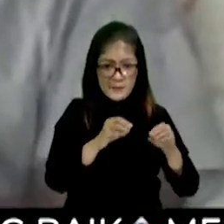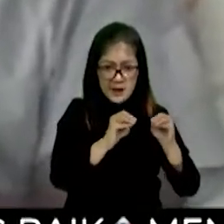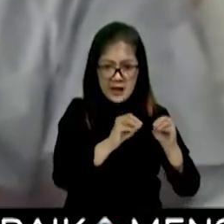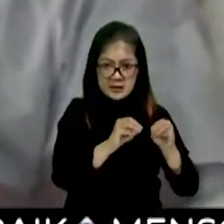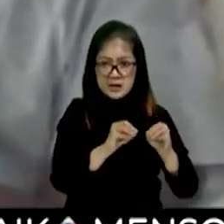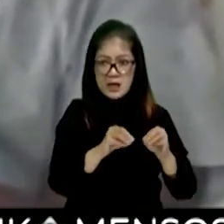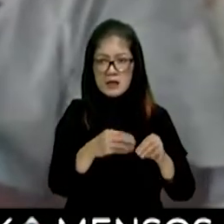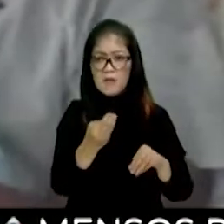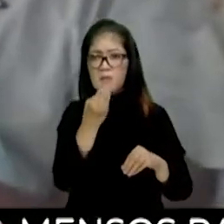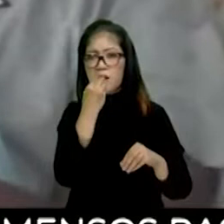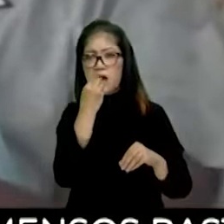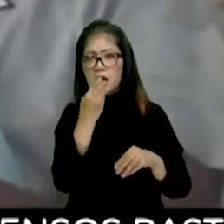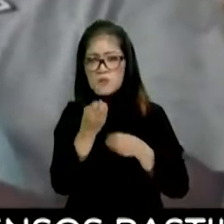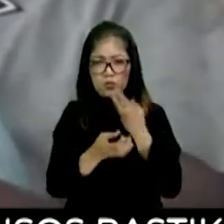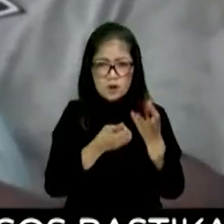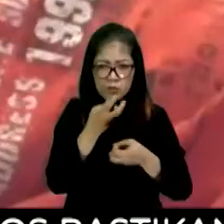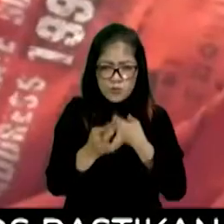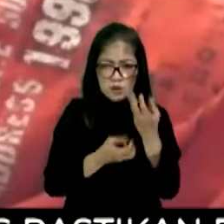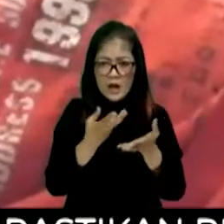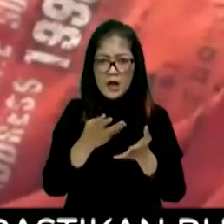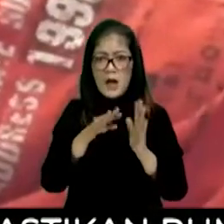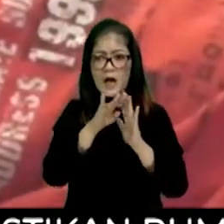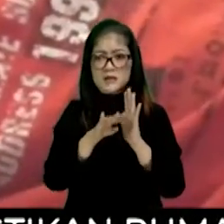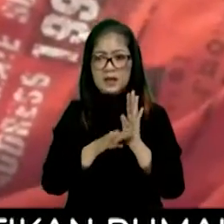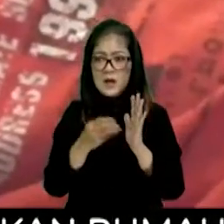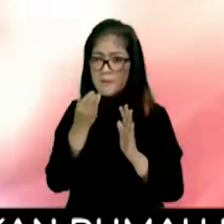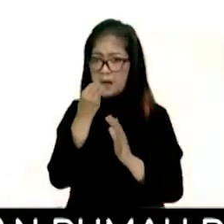usai menyantap makan malam yang disediakan pihak pesantren.